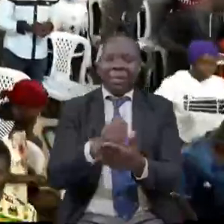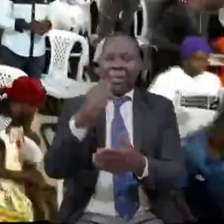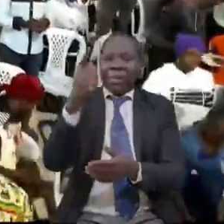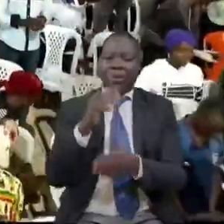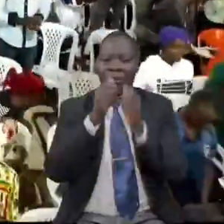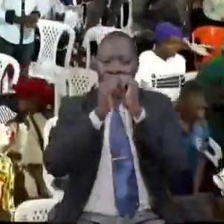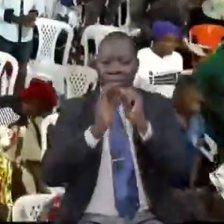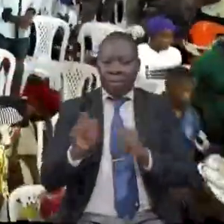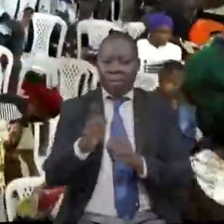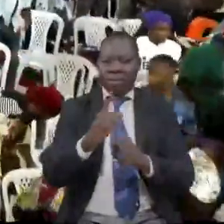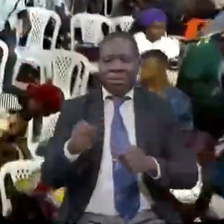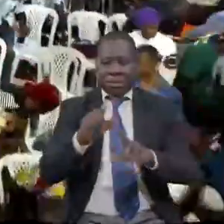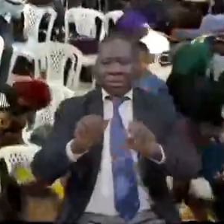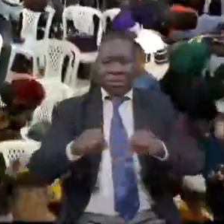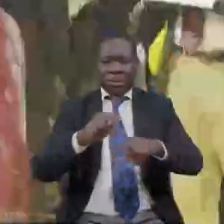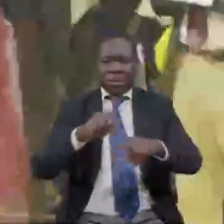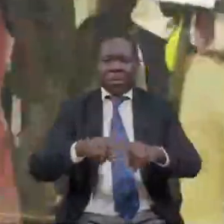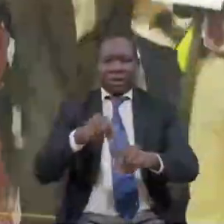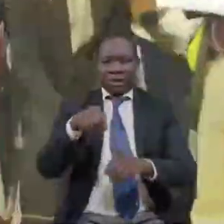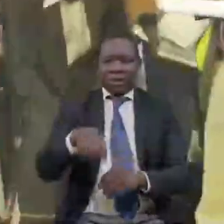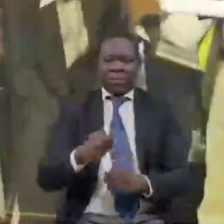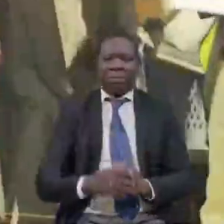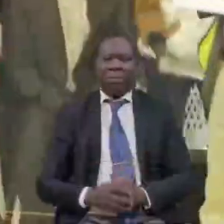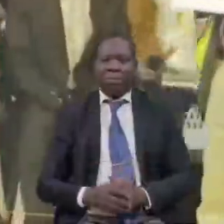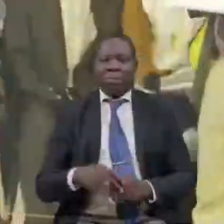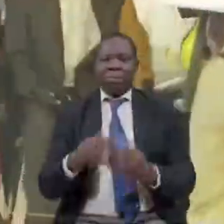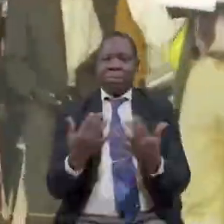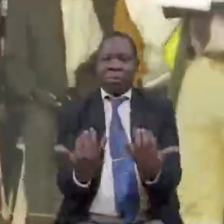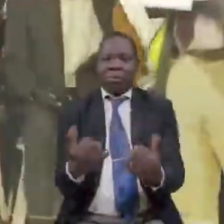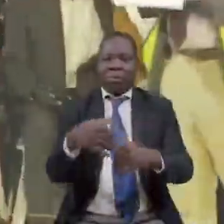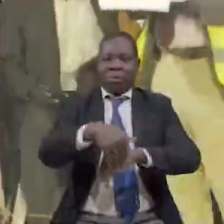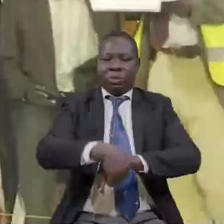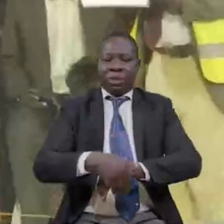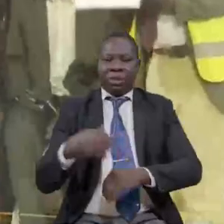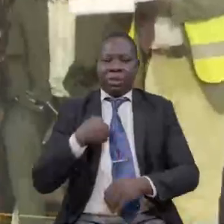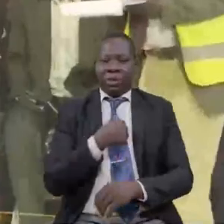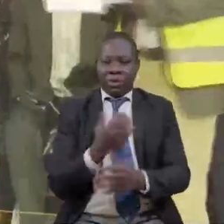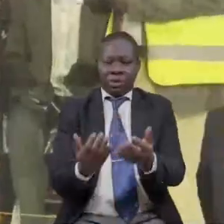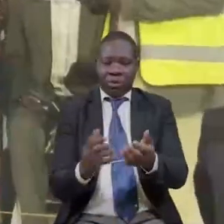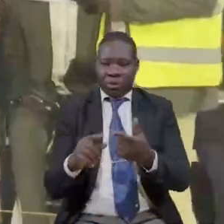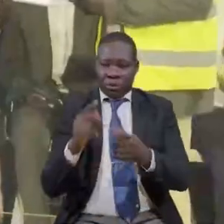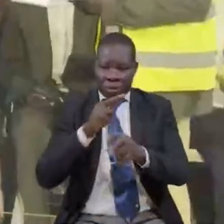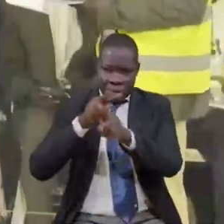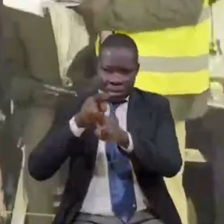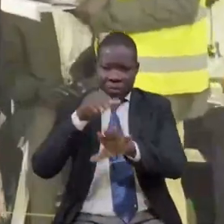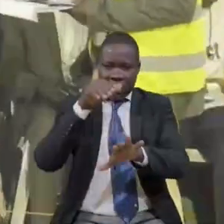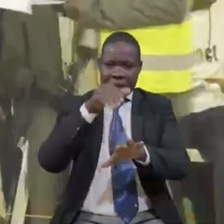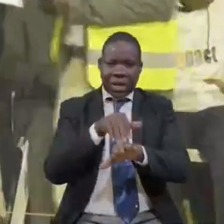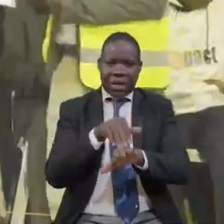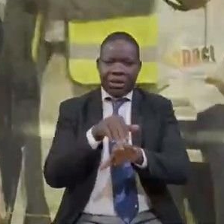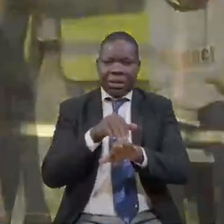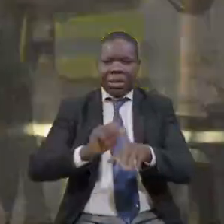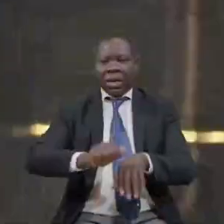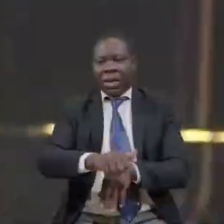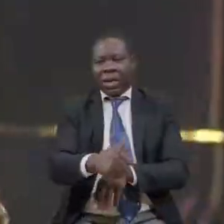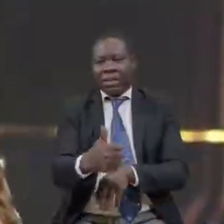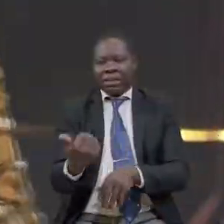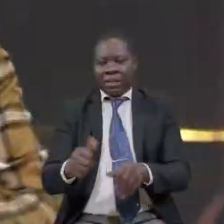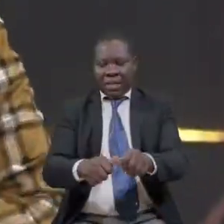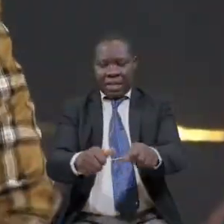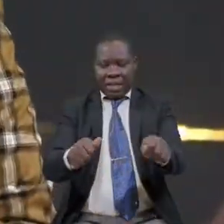bénisse, assoyez-vous. Ce soir, nous allons considérer un autre